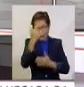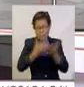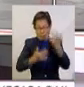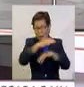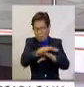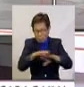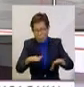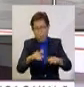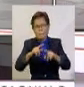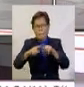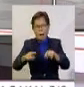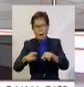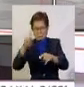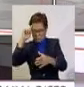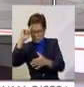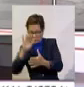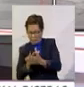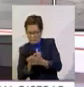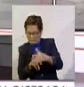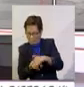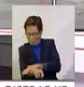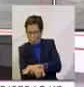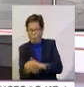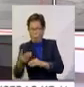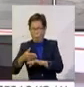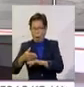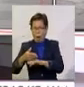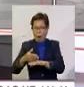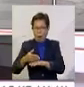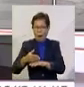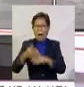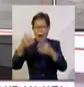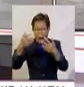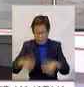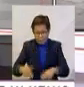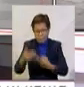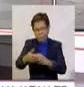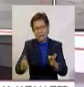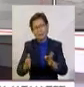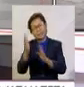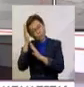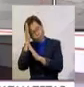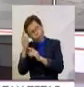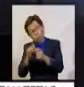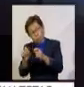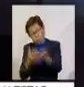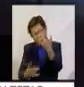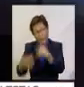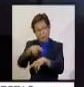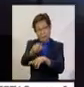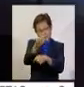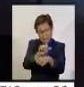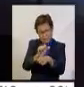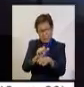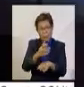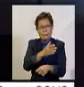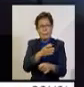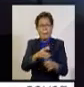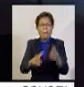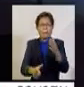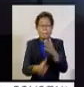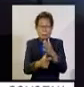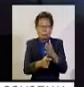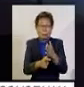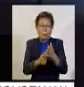terbakar, sebaliknya dipercayai dibunuh sebelum bilik tidurnya dibakar. Mangsa yang bekerja sebagai pembantu tadbir di